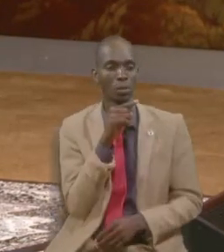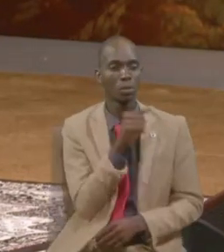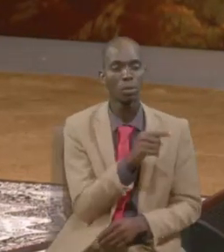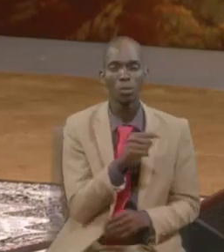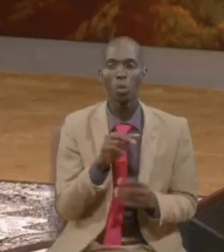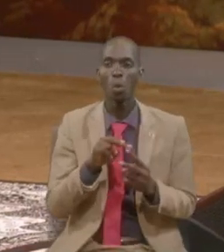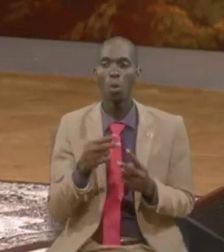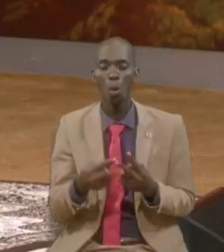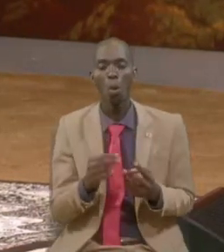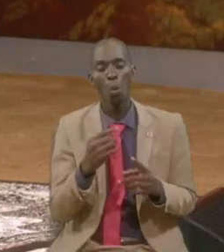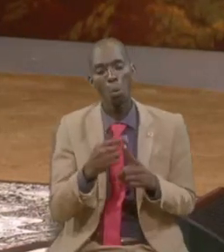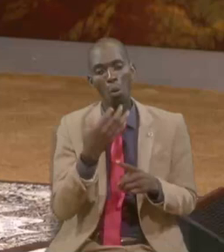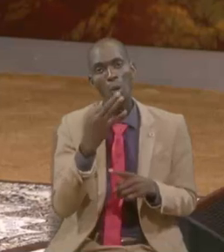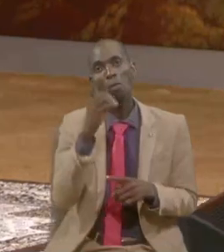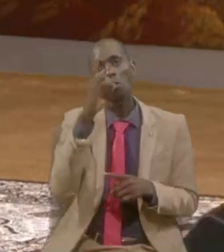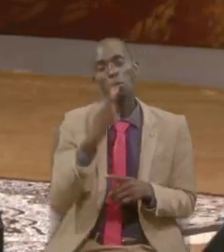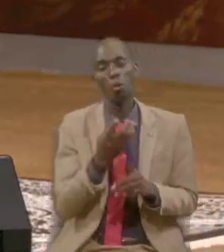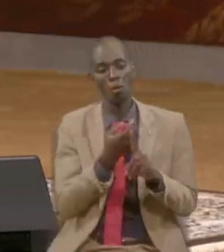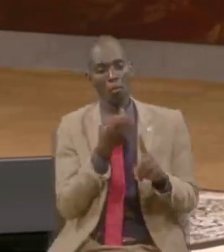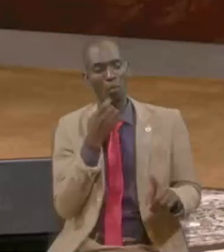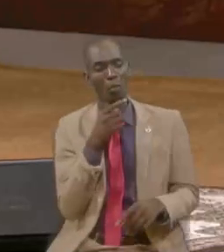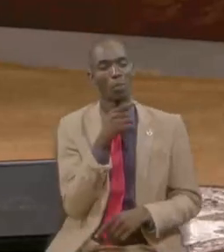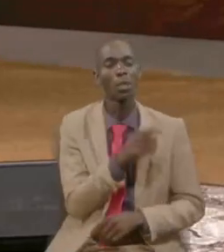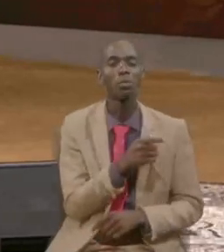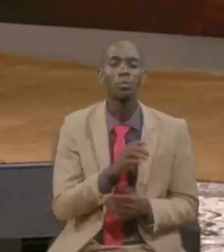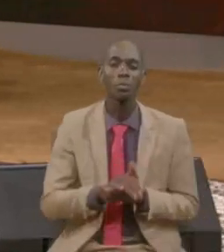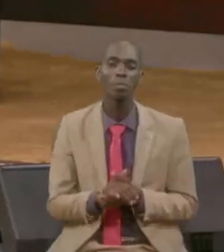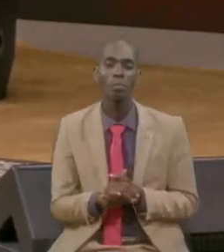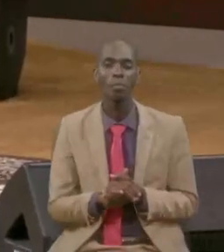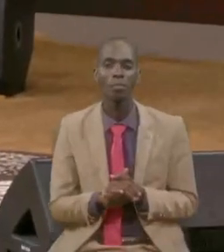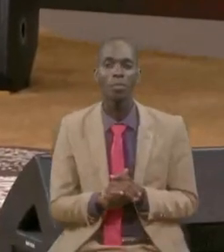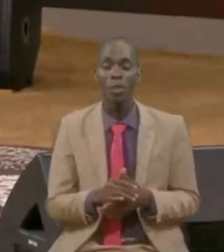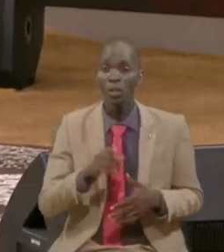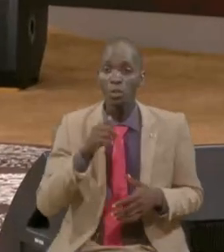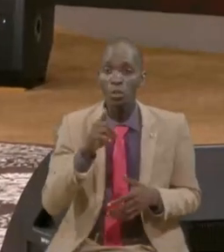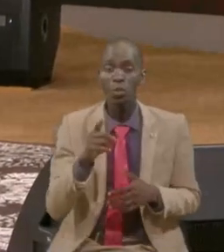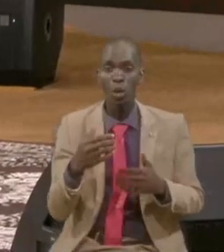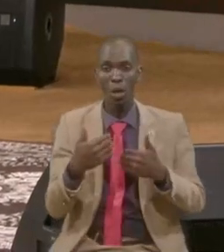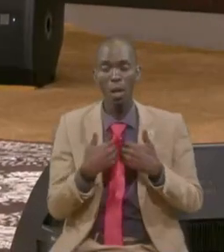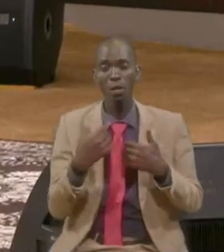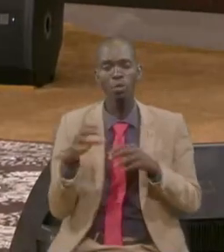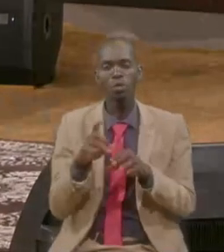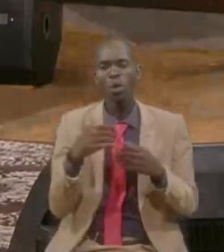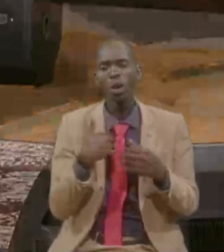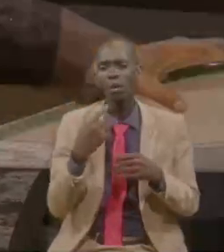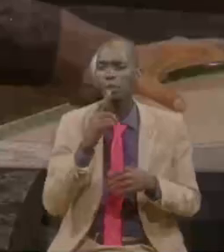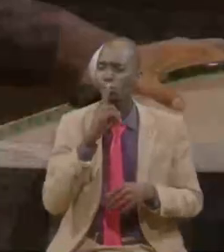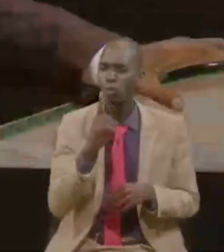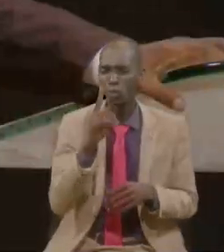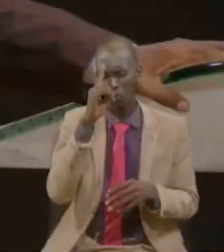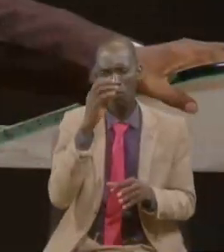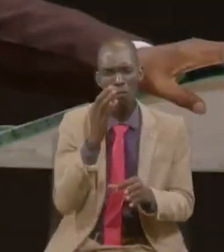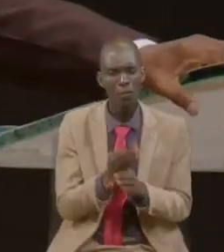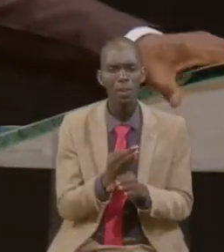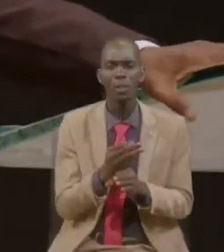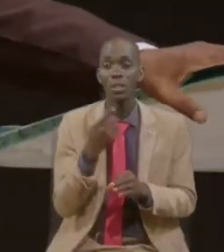ou bien quand cela vient de lui. Il dit que, est-ce que vous avez la foi réelle, la foi